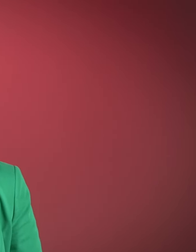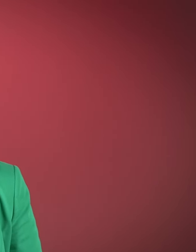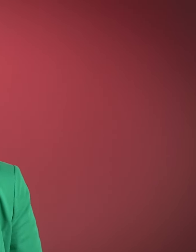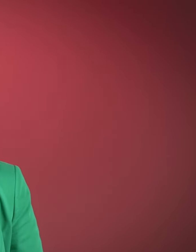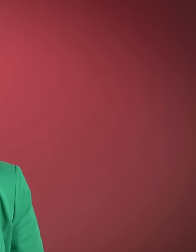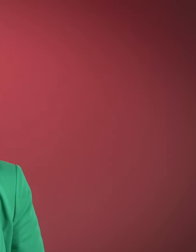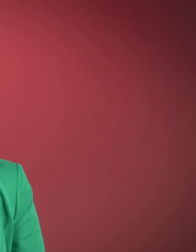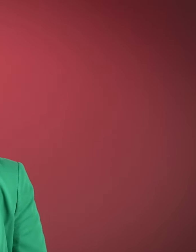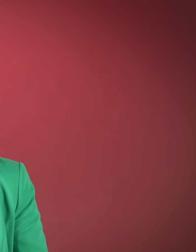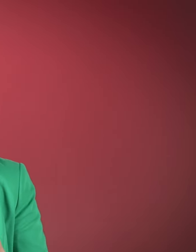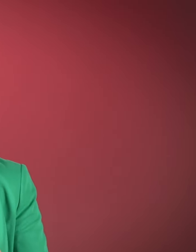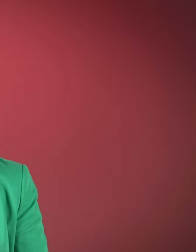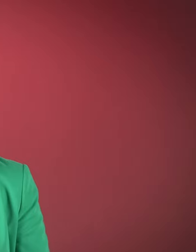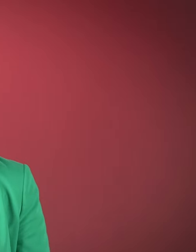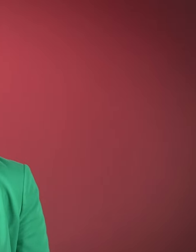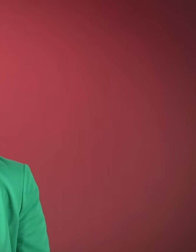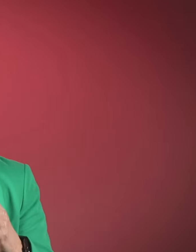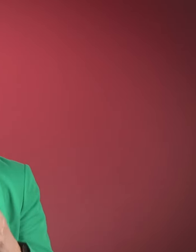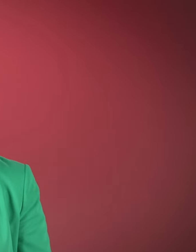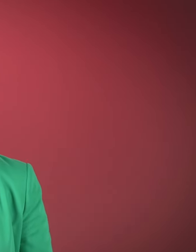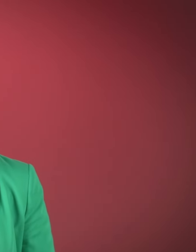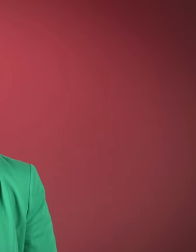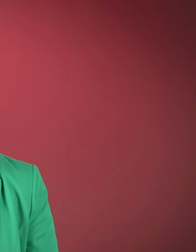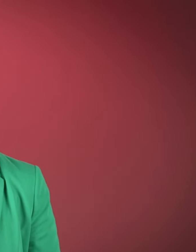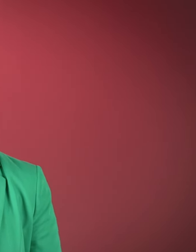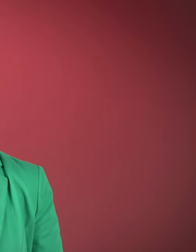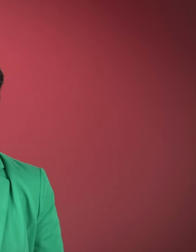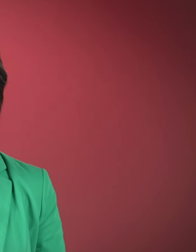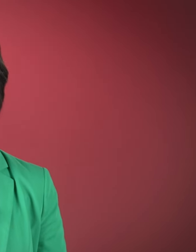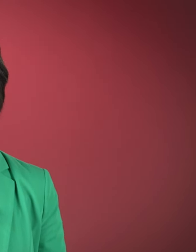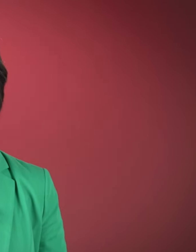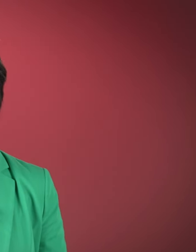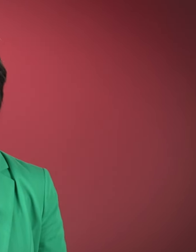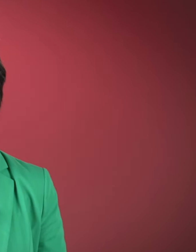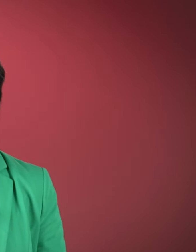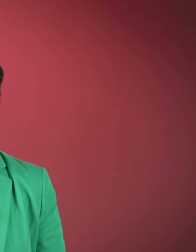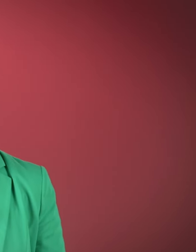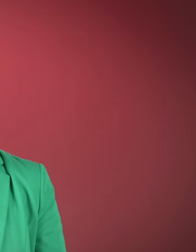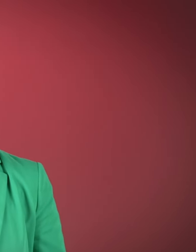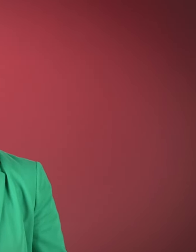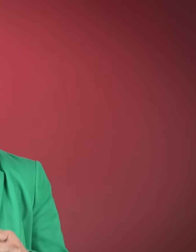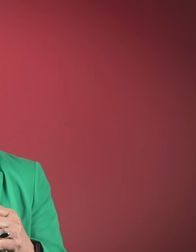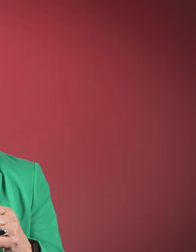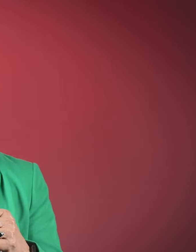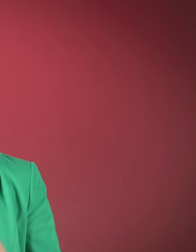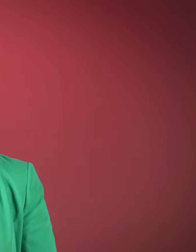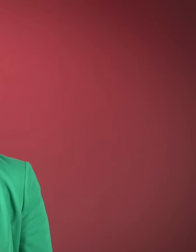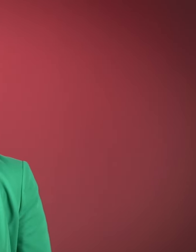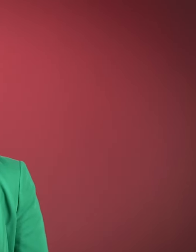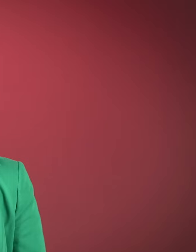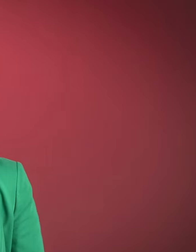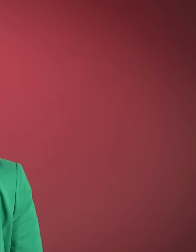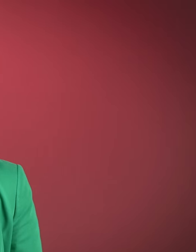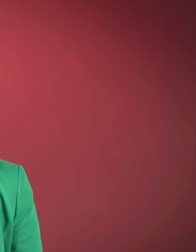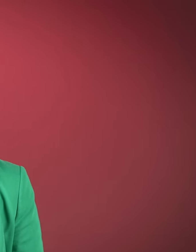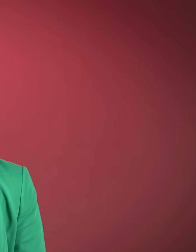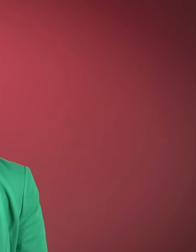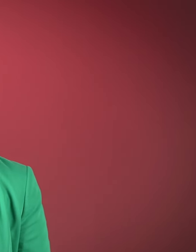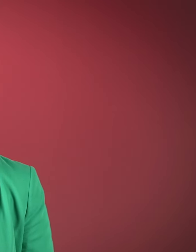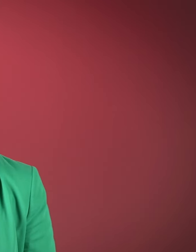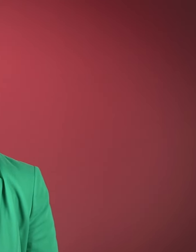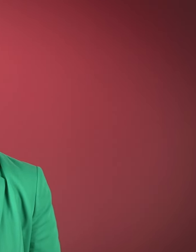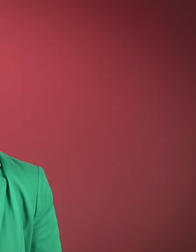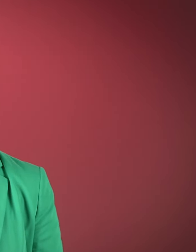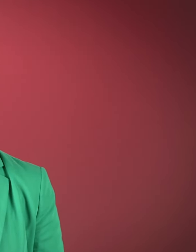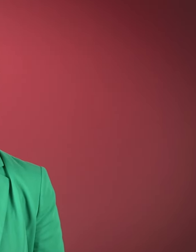mit uns Frauen zu tun. Und das werden wir uns nicht bieten lassen. Machen wir das. Denn um mit einem Zitat von Barbara